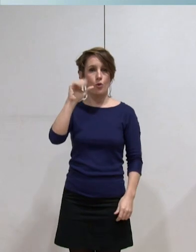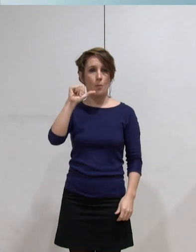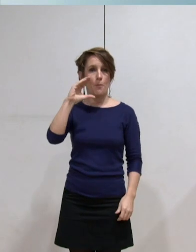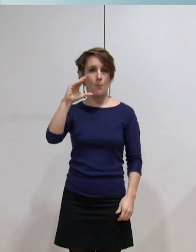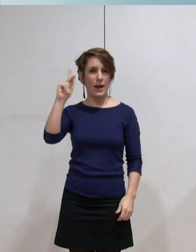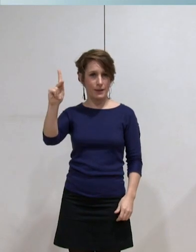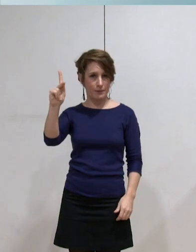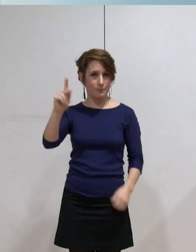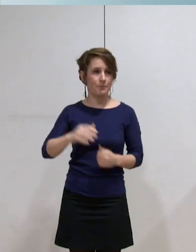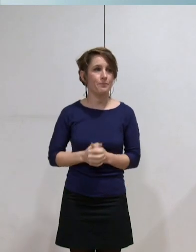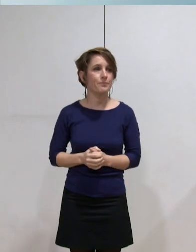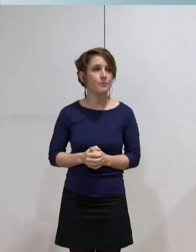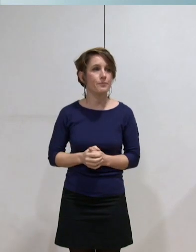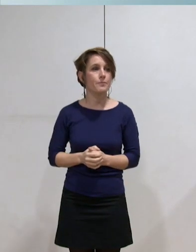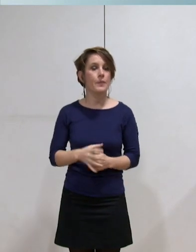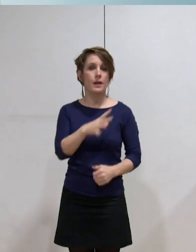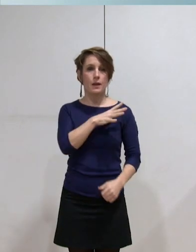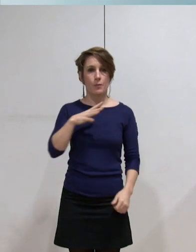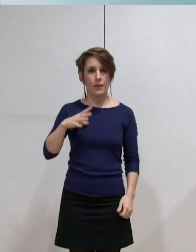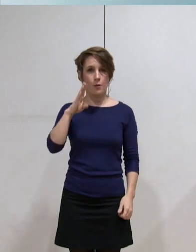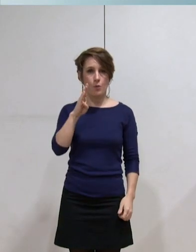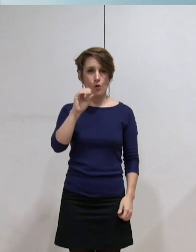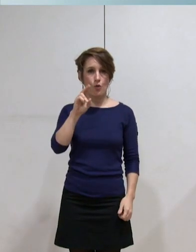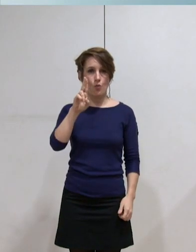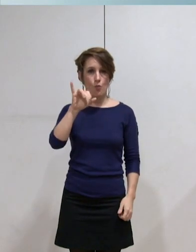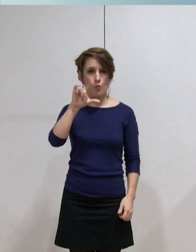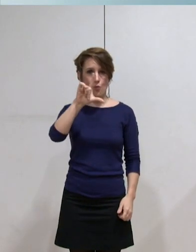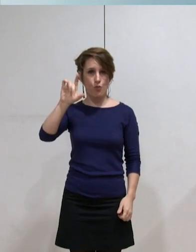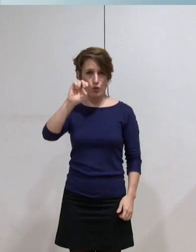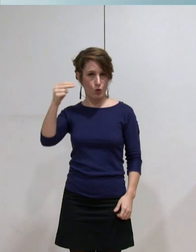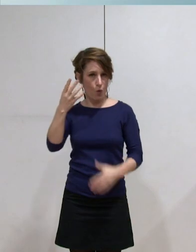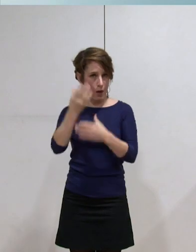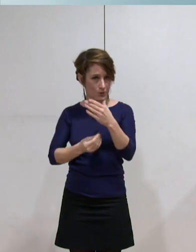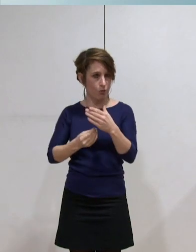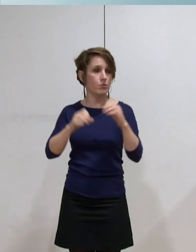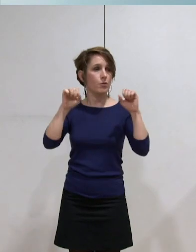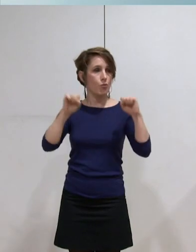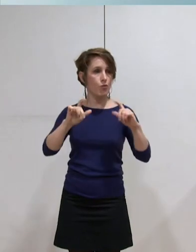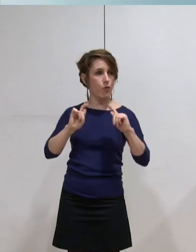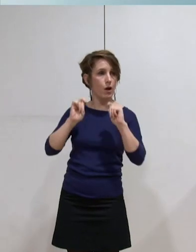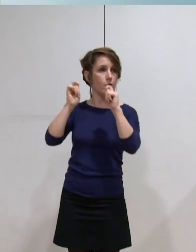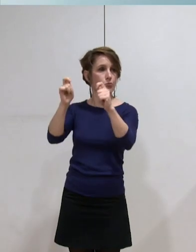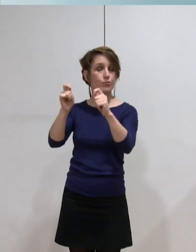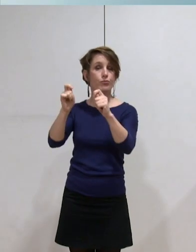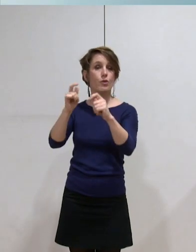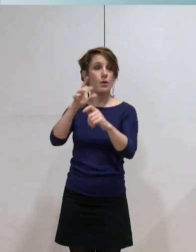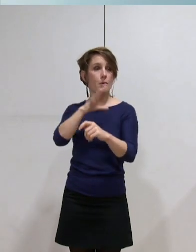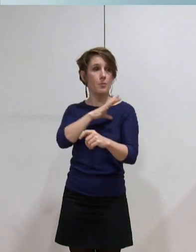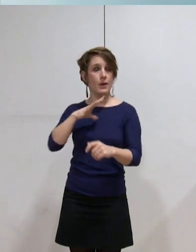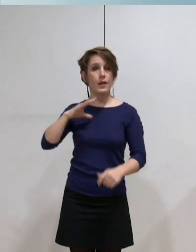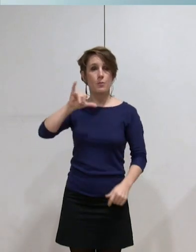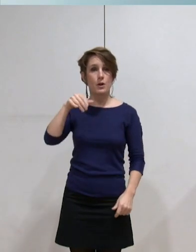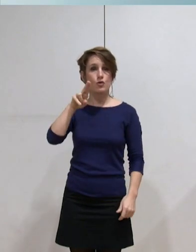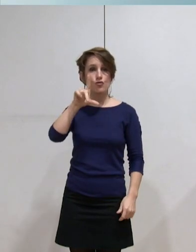Monsieur Bernard Macret madame Corine Bernard monsieur Sadoc bousayen madame Laurence compara